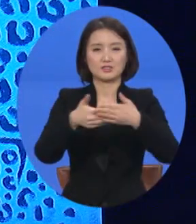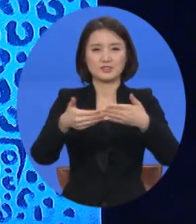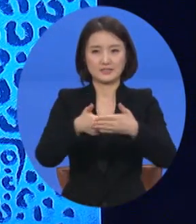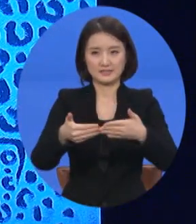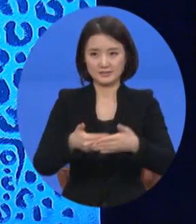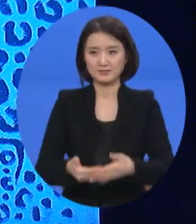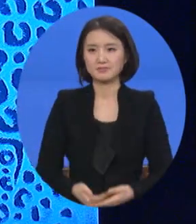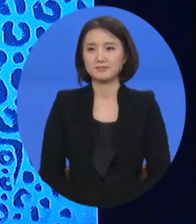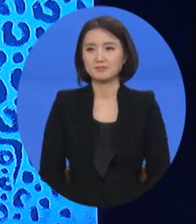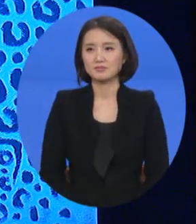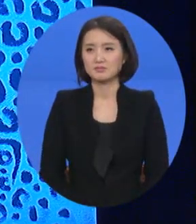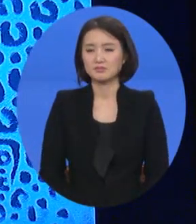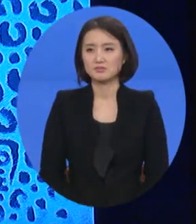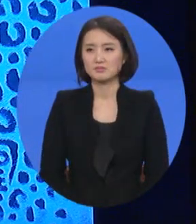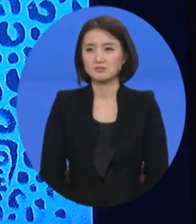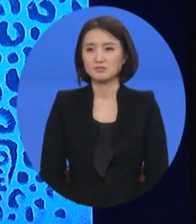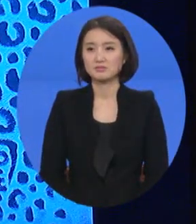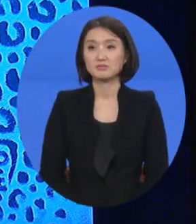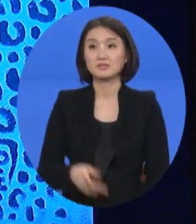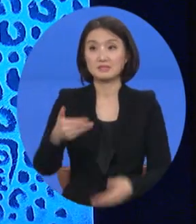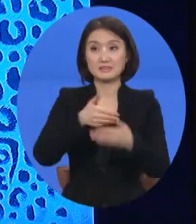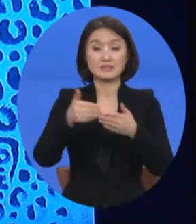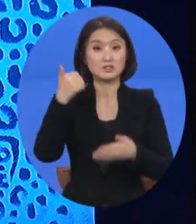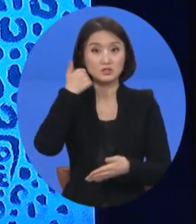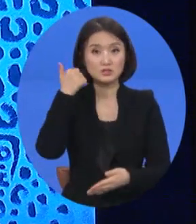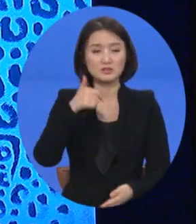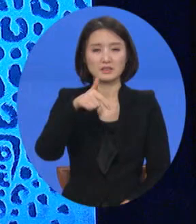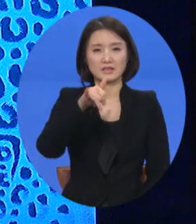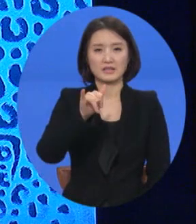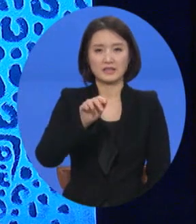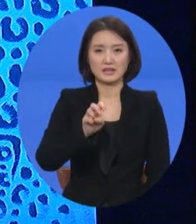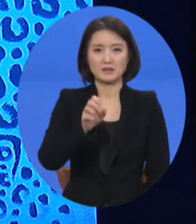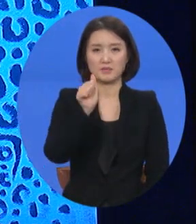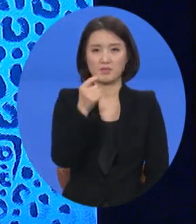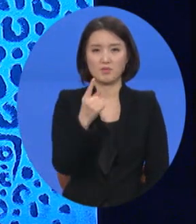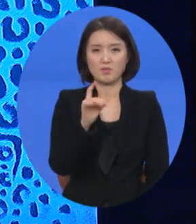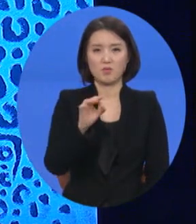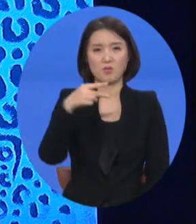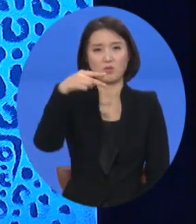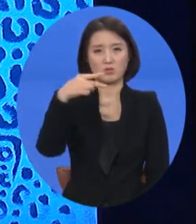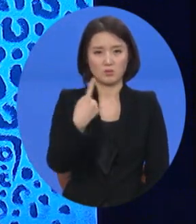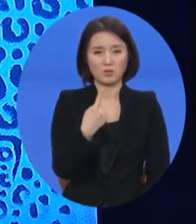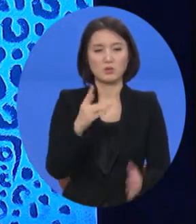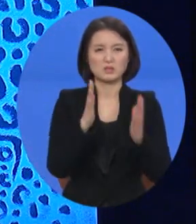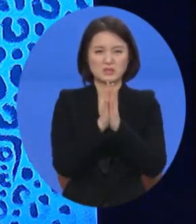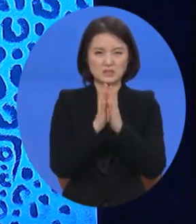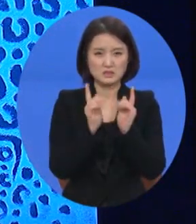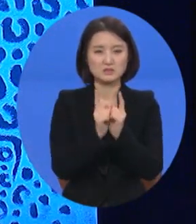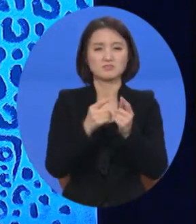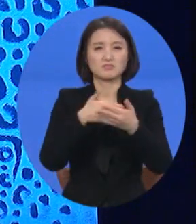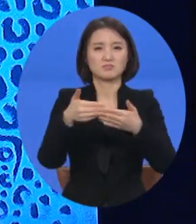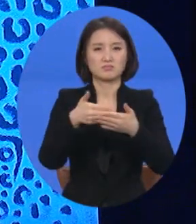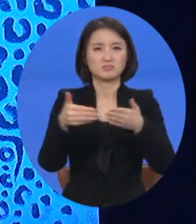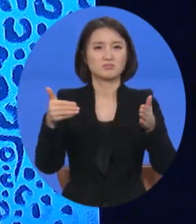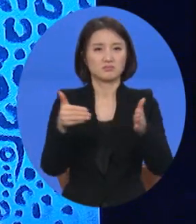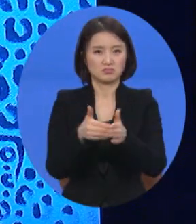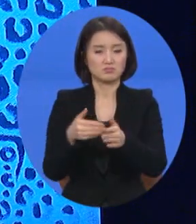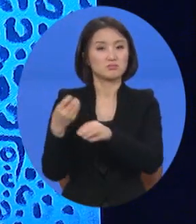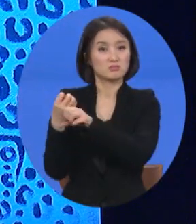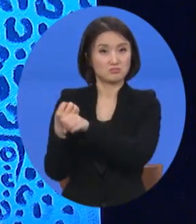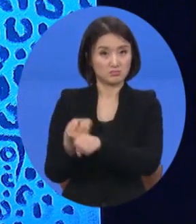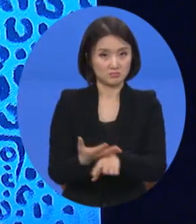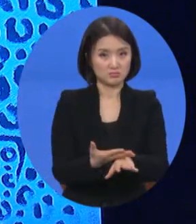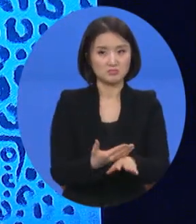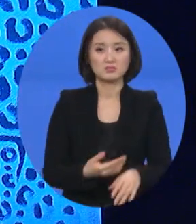그림입니다 이 그림은 김홍도가 그렸다고 전해지는 그림입니다 그래서 전 김홍도 라고 표기를